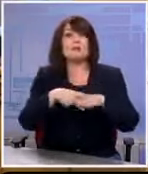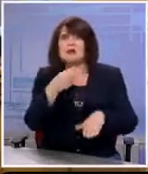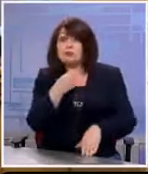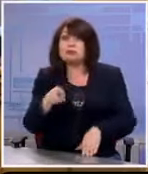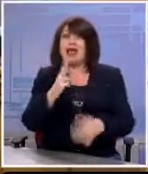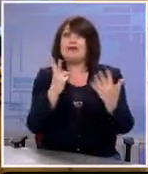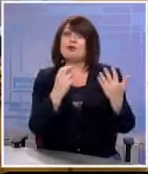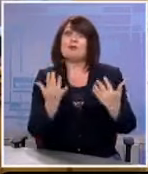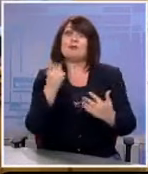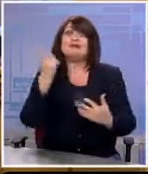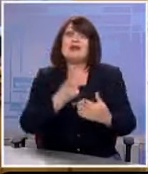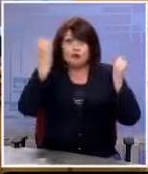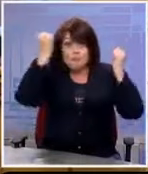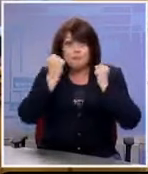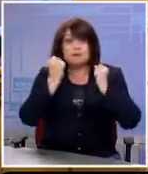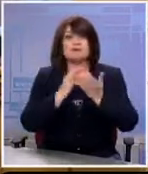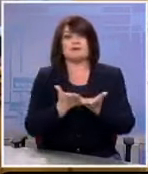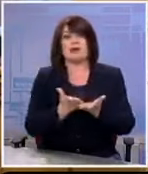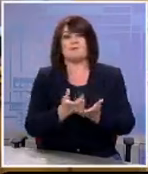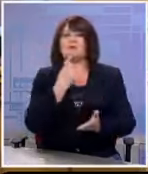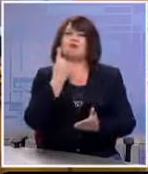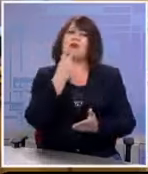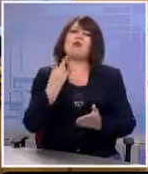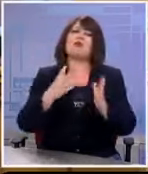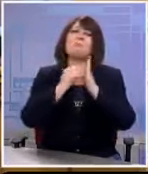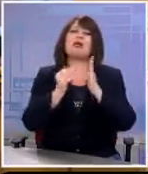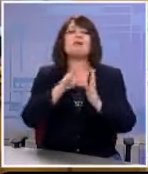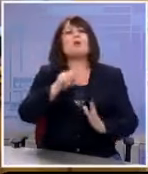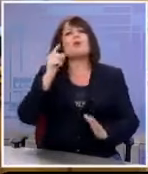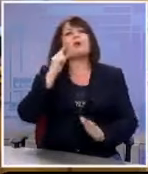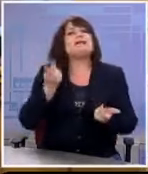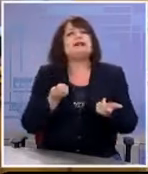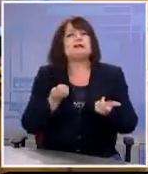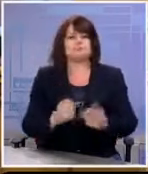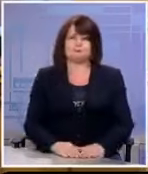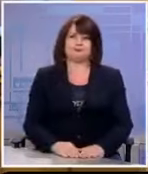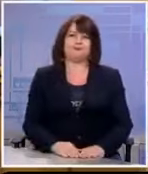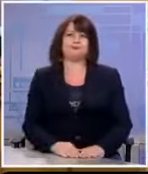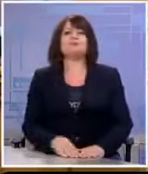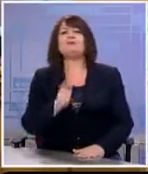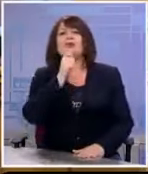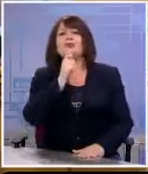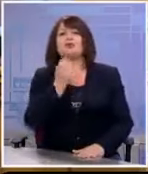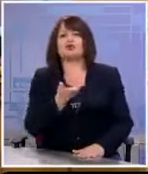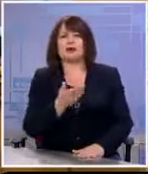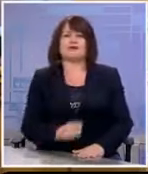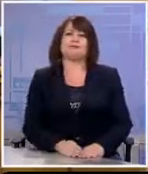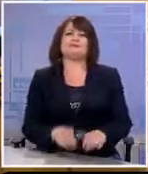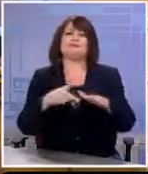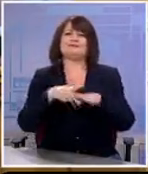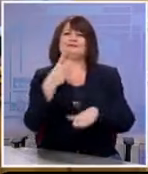το 75%. Θα σας πω ένα-δύο παραδείγματα για να αντιληφθείτε τι γίνεται. Και ξεκινώ από τους δημοσιογράφους. Το ταμείο τους